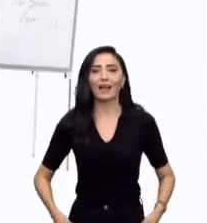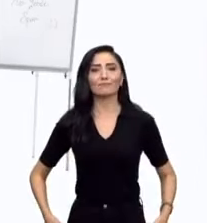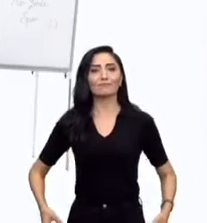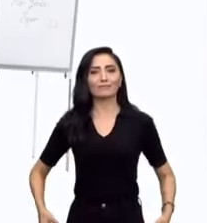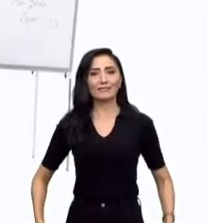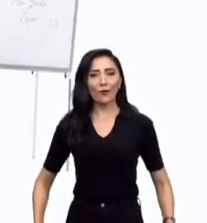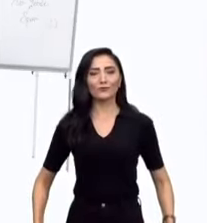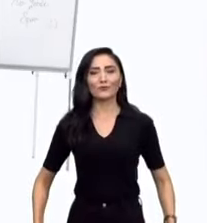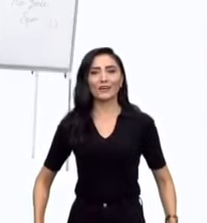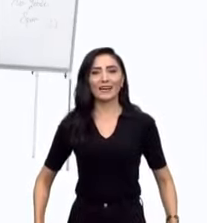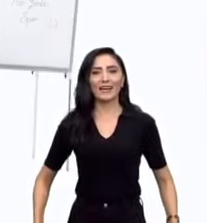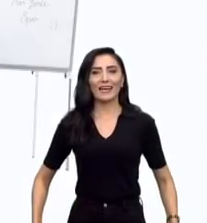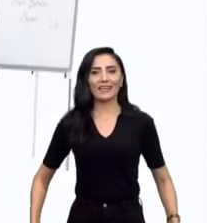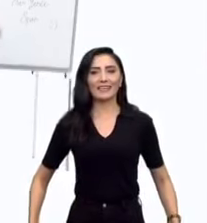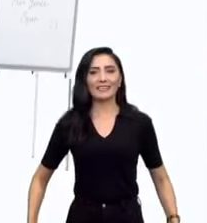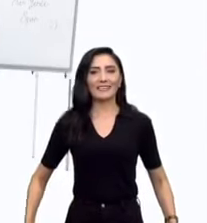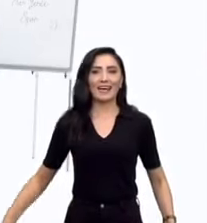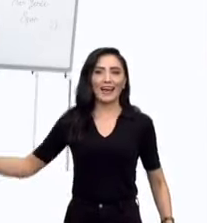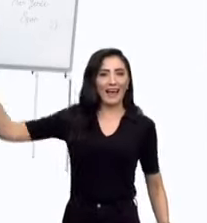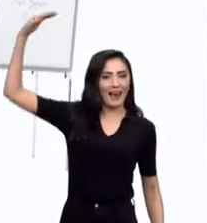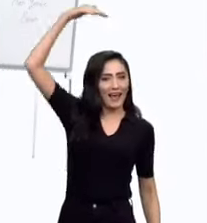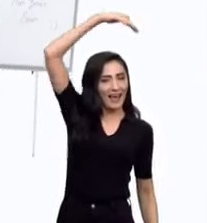dik pozisyonda oturarak iki yana esniyoruz.